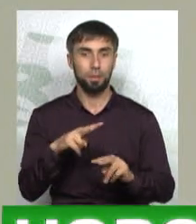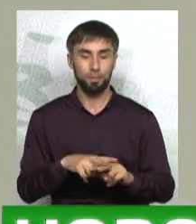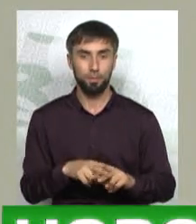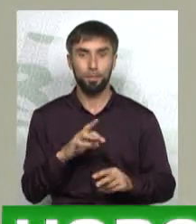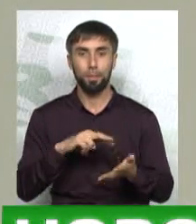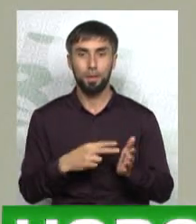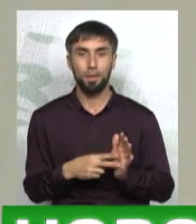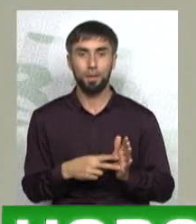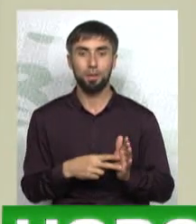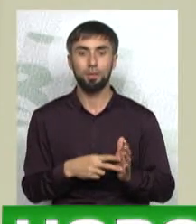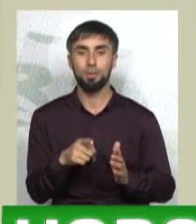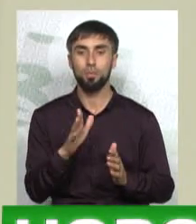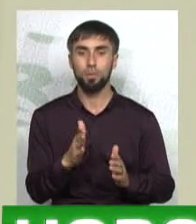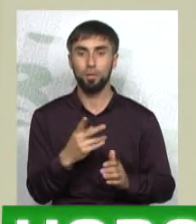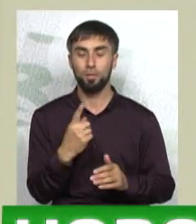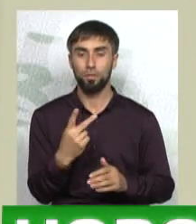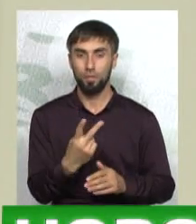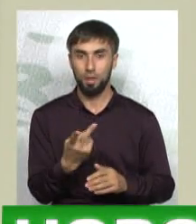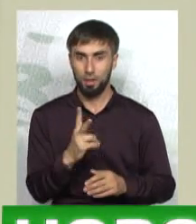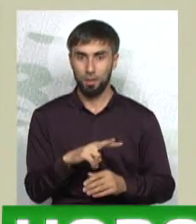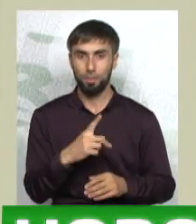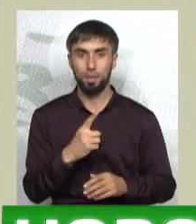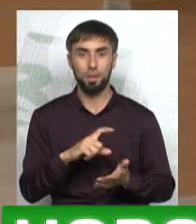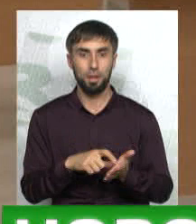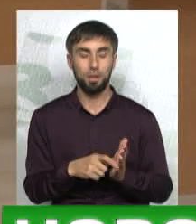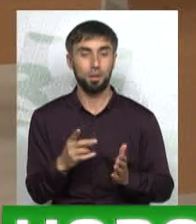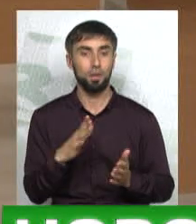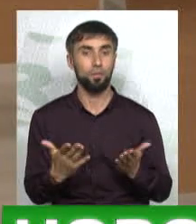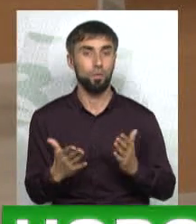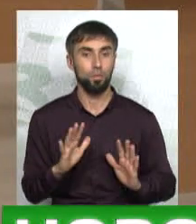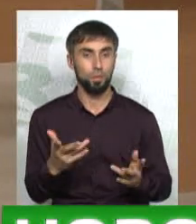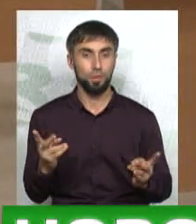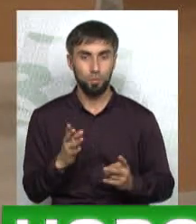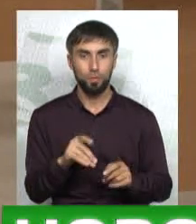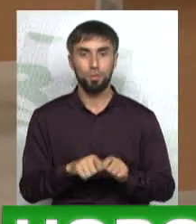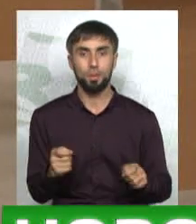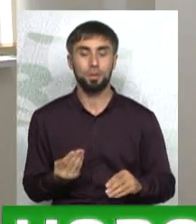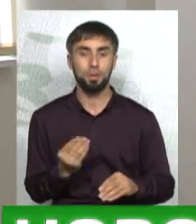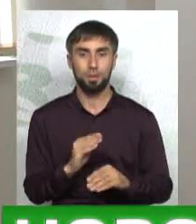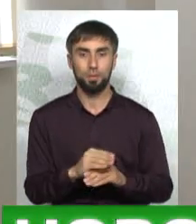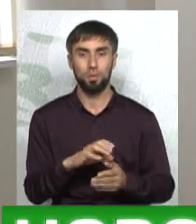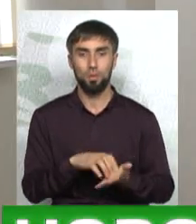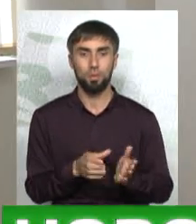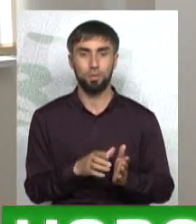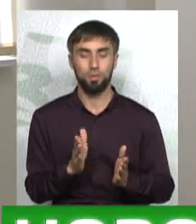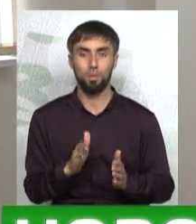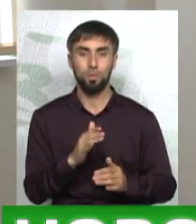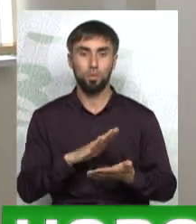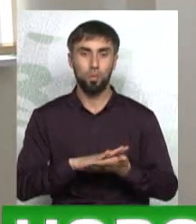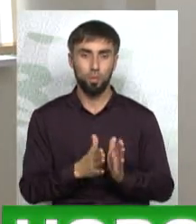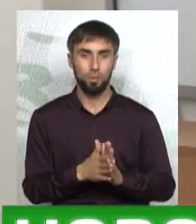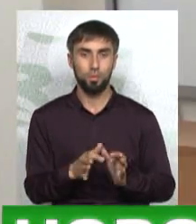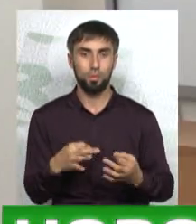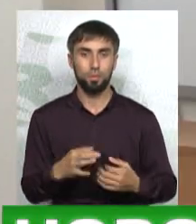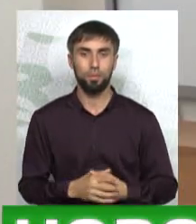По планам дирекции, здесь будет 2 первых класса, но при необходимости готовы открыть и дополнительные кабинеты. Условия